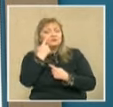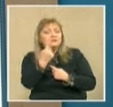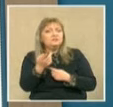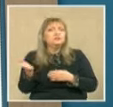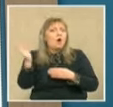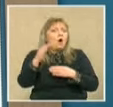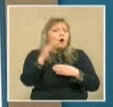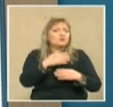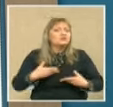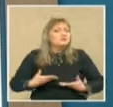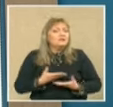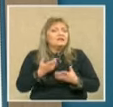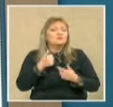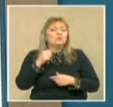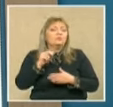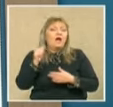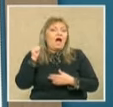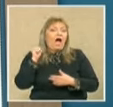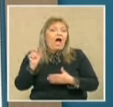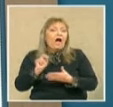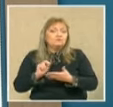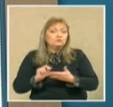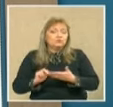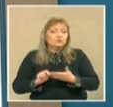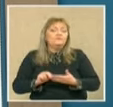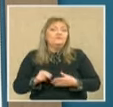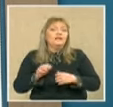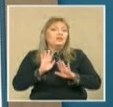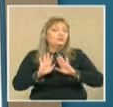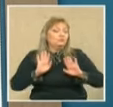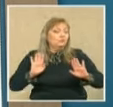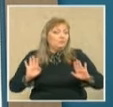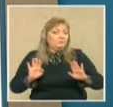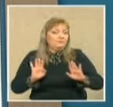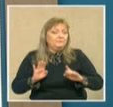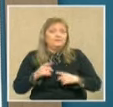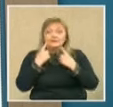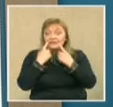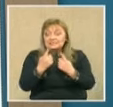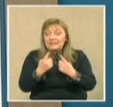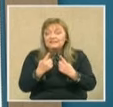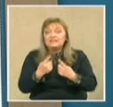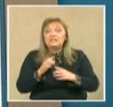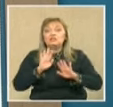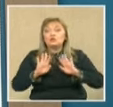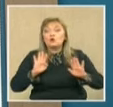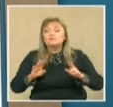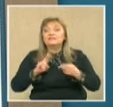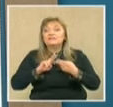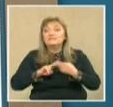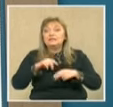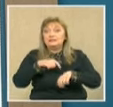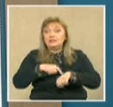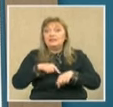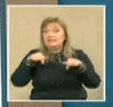още от авторовите творби. И при това, докато разглеждате и живописната изложба на Веселин Дамянов Вес, която в момента е подредена